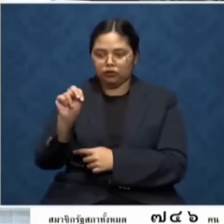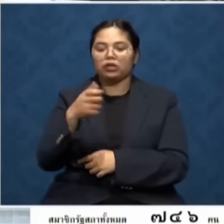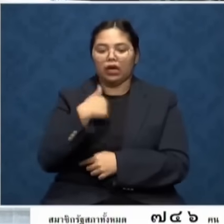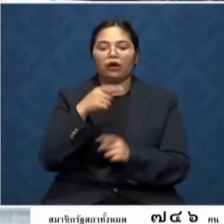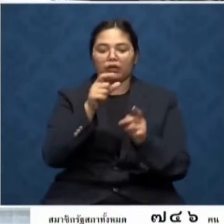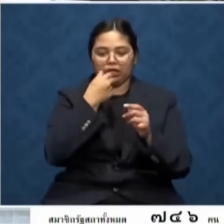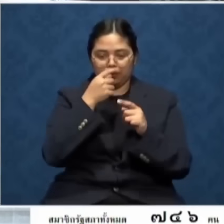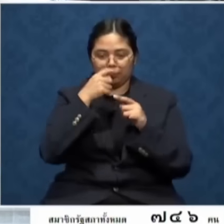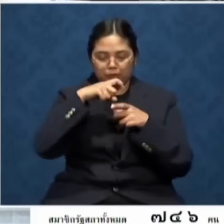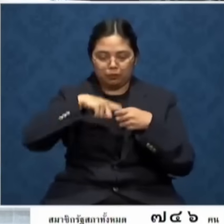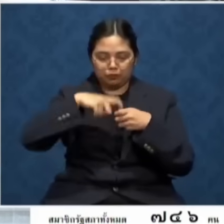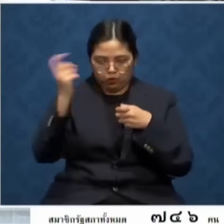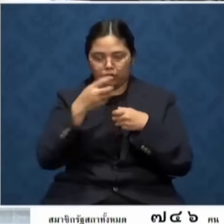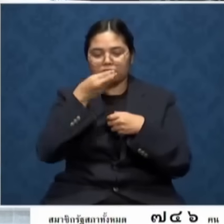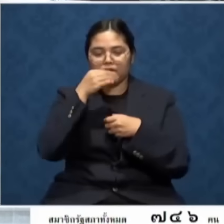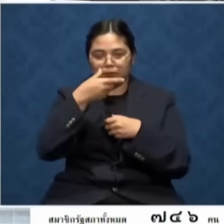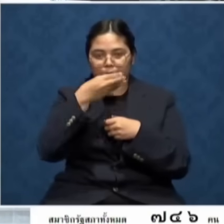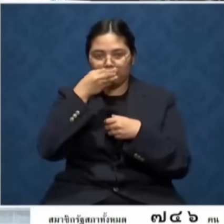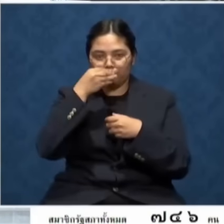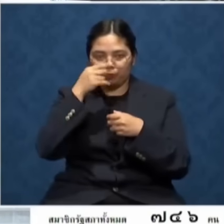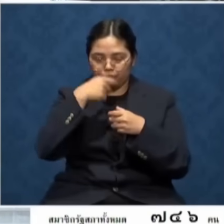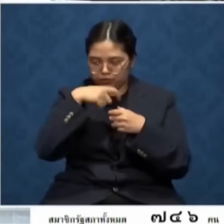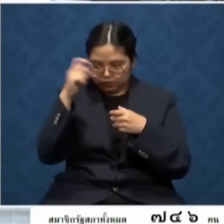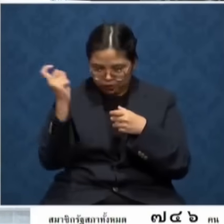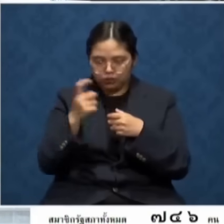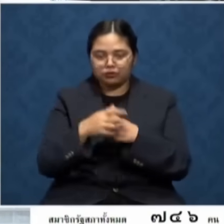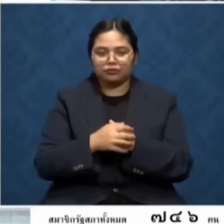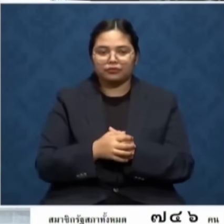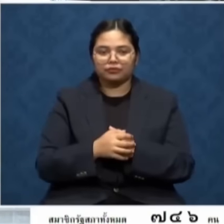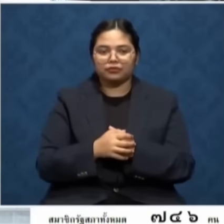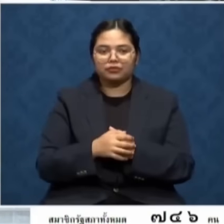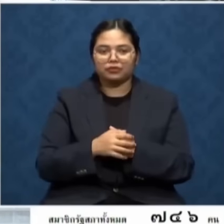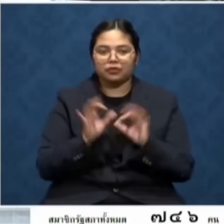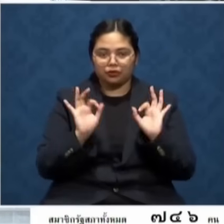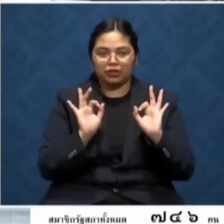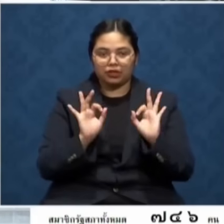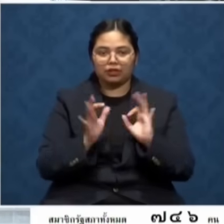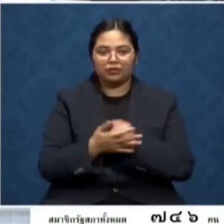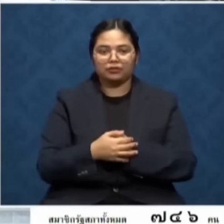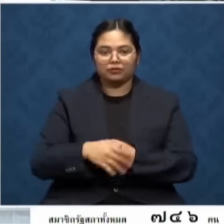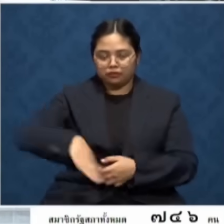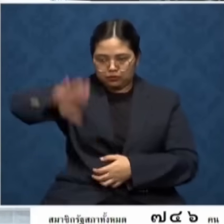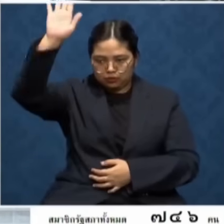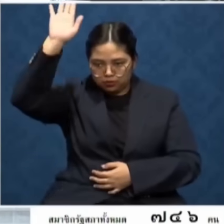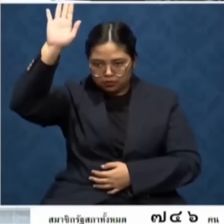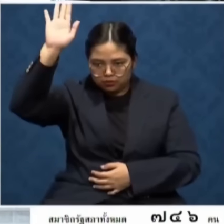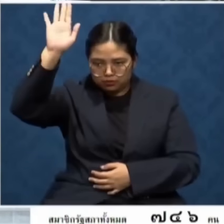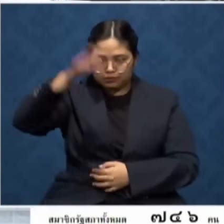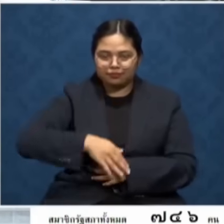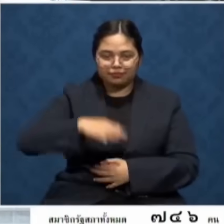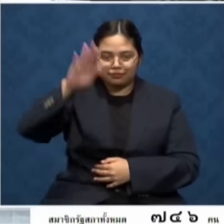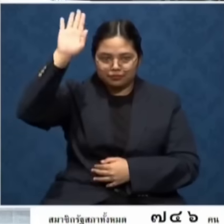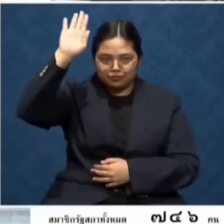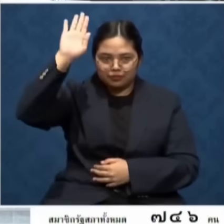ครับท่านสีโรจน์นะครับถอนเถอะนะครับเดี๋ยวฟังท่านสีโรจน์ก่อนนะครับ